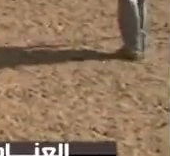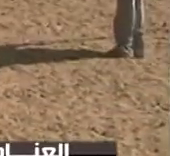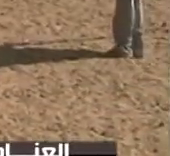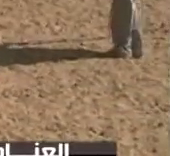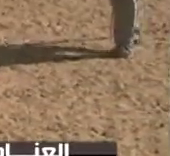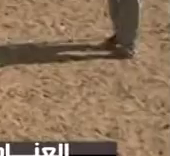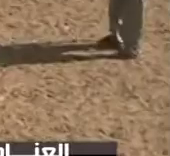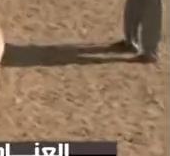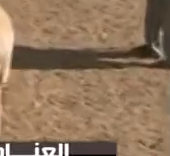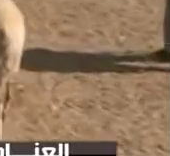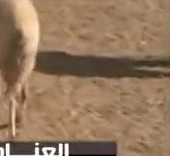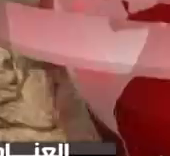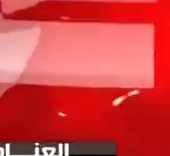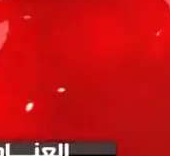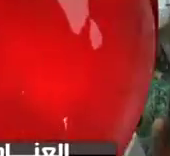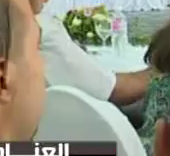هذا المرض.